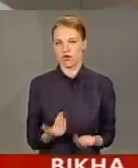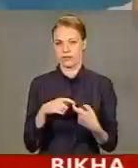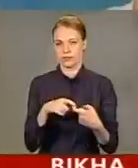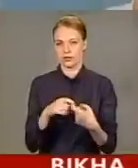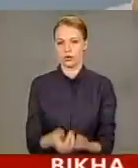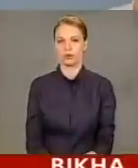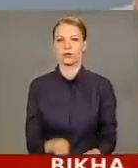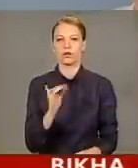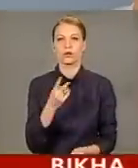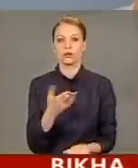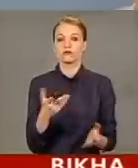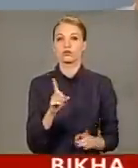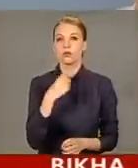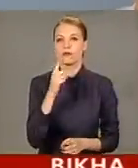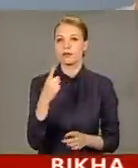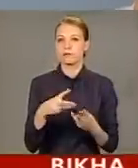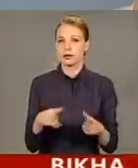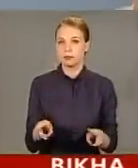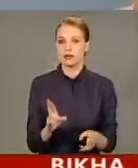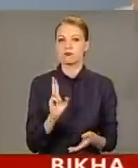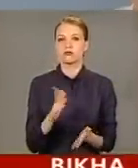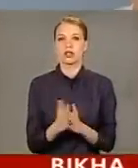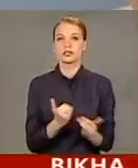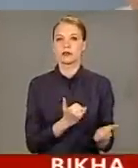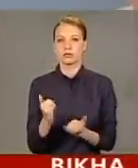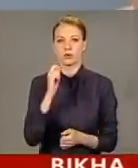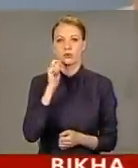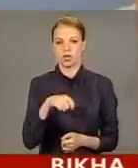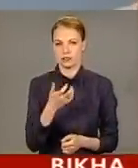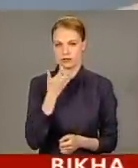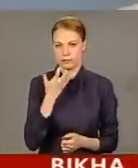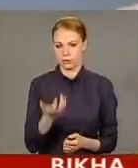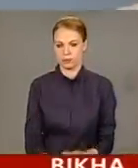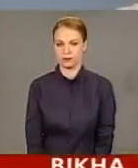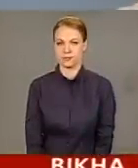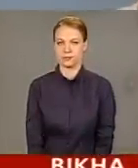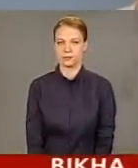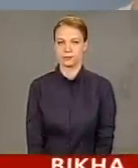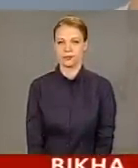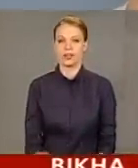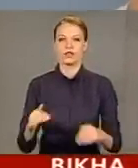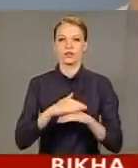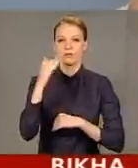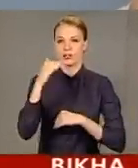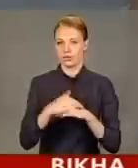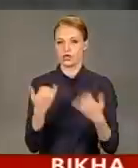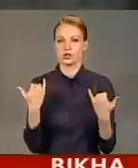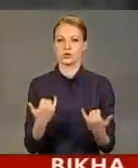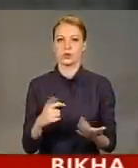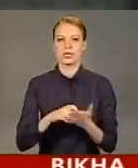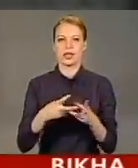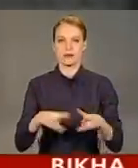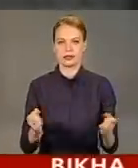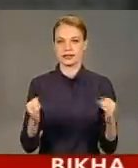зв'язок. Юлія, що говорив прем'єр і як забезпечуватимуть українців теплом? Доброго вечора, Віто. Сьогодні